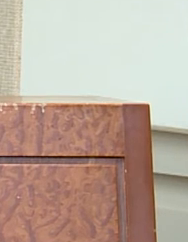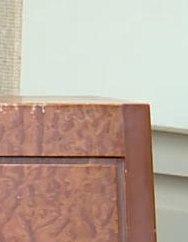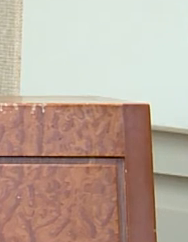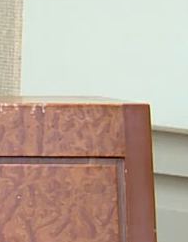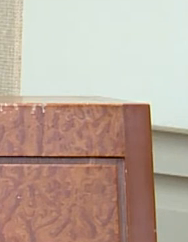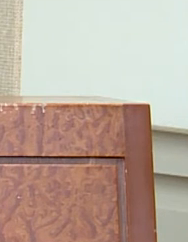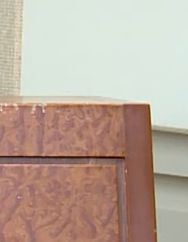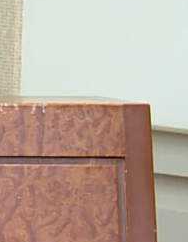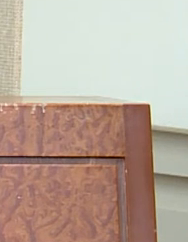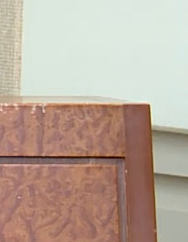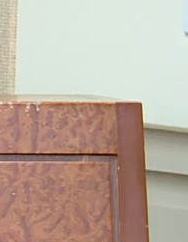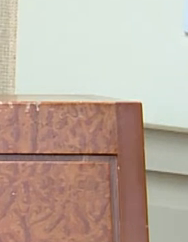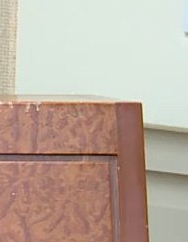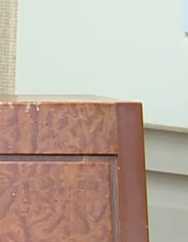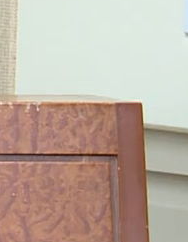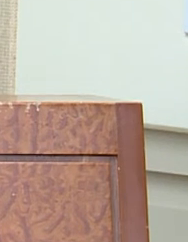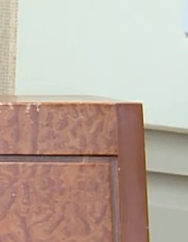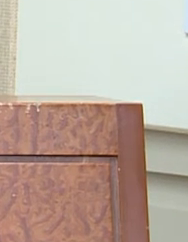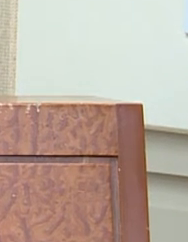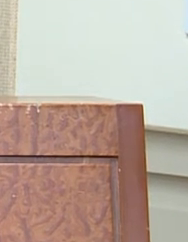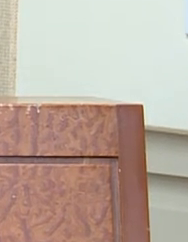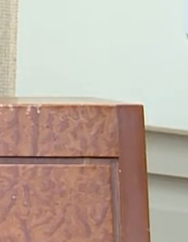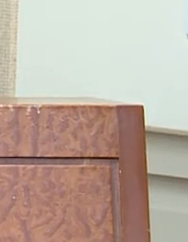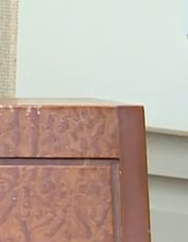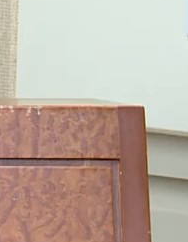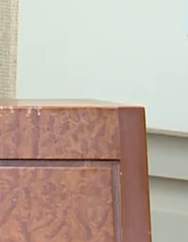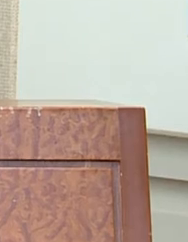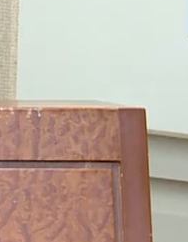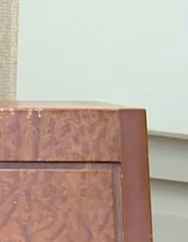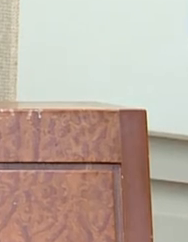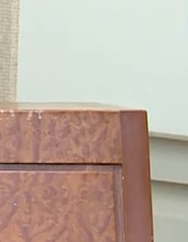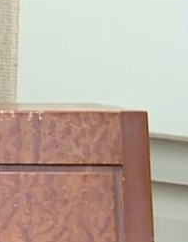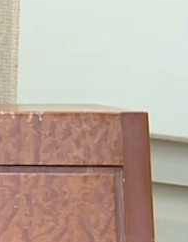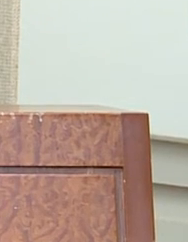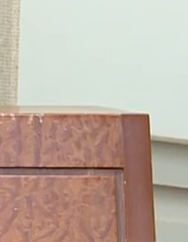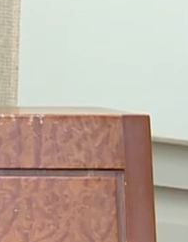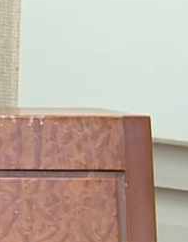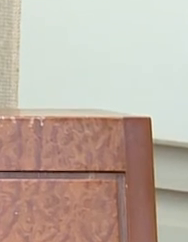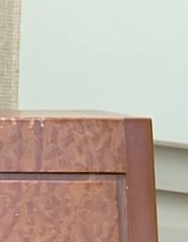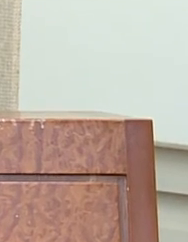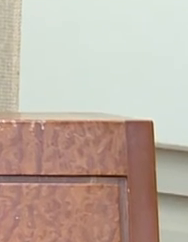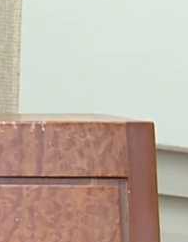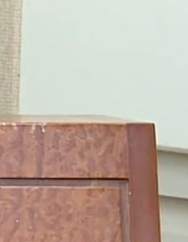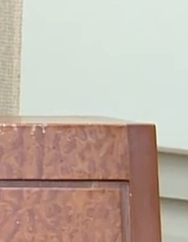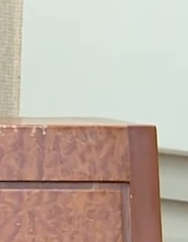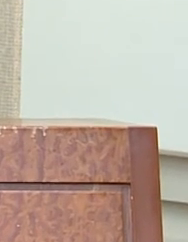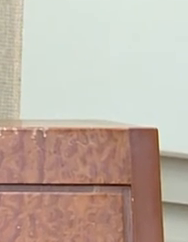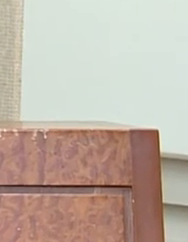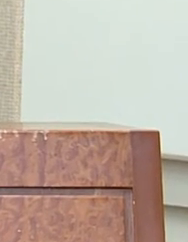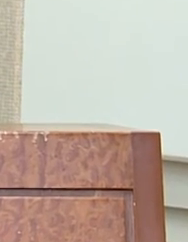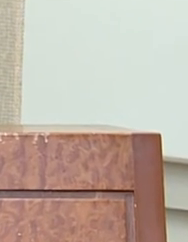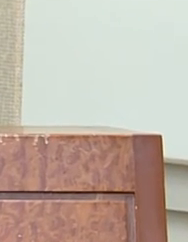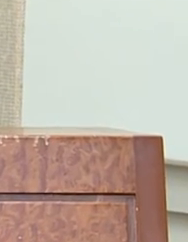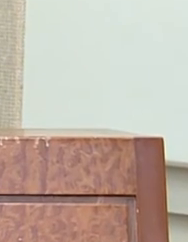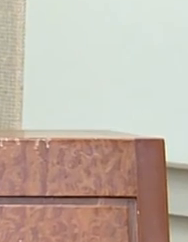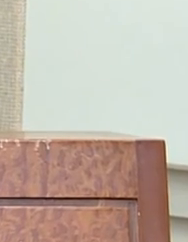สำนักฝรั่งเศสแห่งบูรปลายบูรพาทิตย์เป็นวิทยากรนะคะและรองศาสตราจารย์ดร.ศานติ